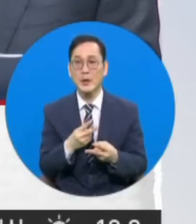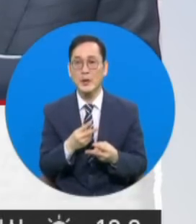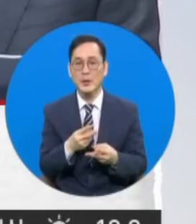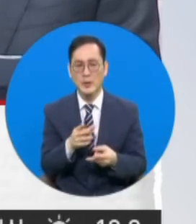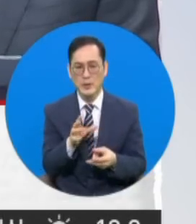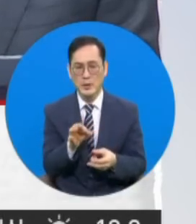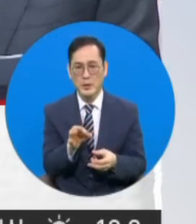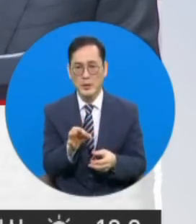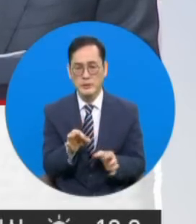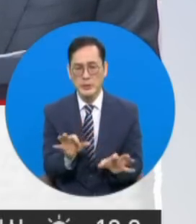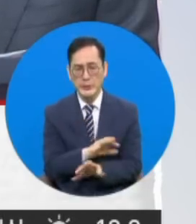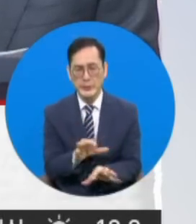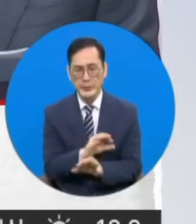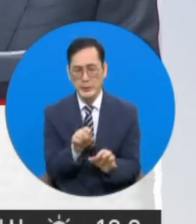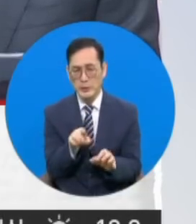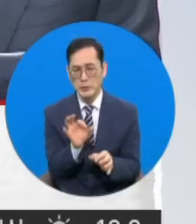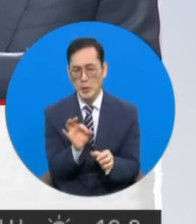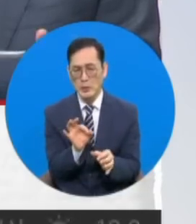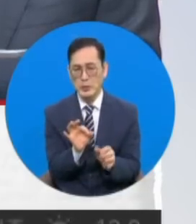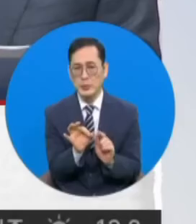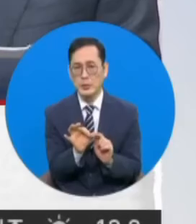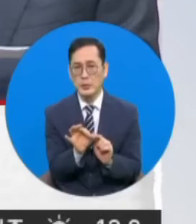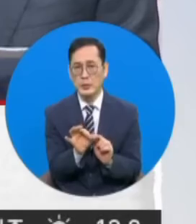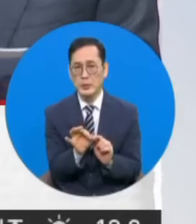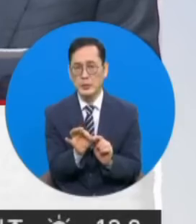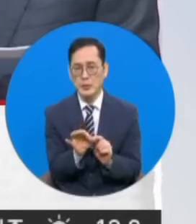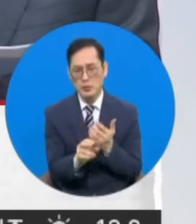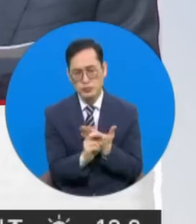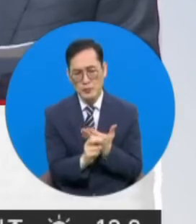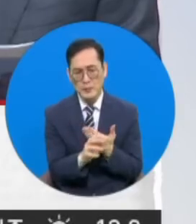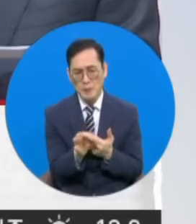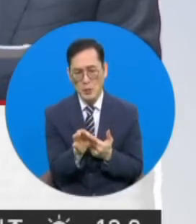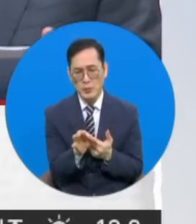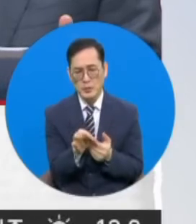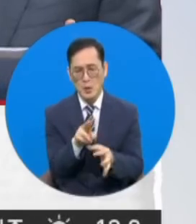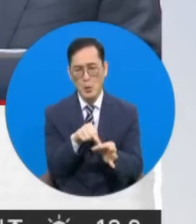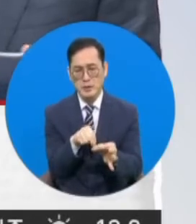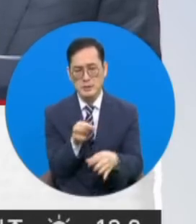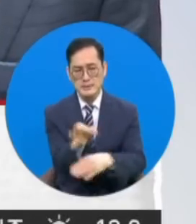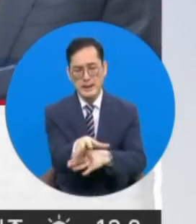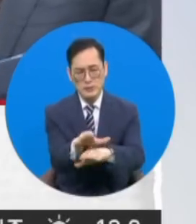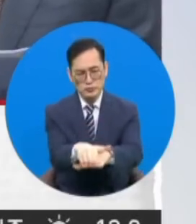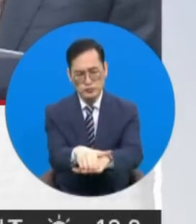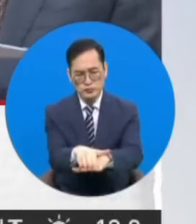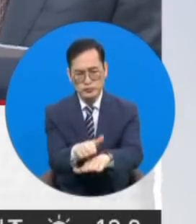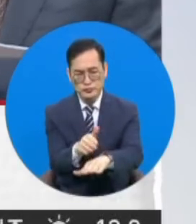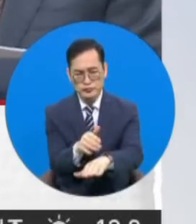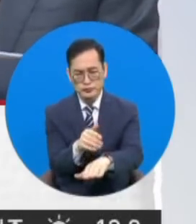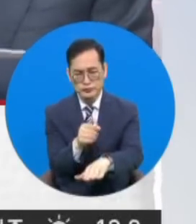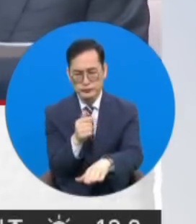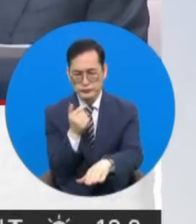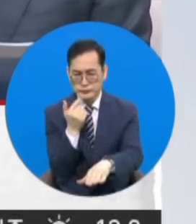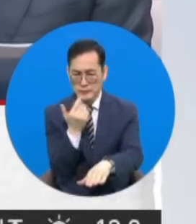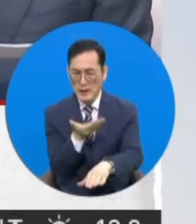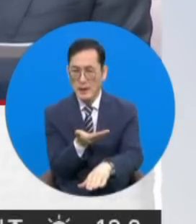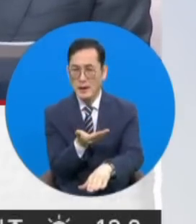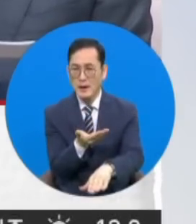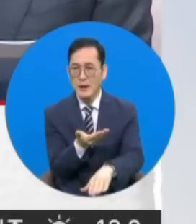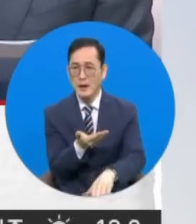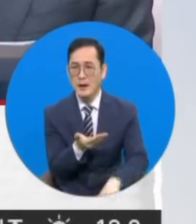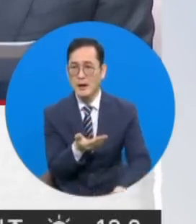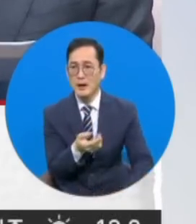자금세탁이라든지 또는 이제 부정한 돈을 많은 사람이 코인 거래를 통해서 세탁을